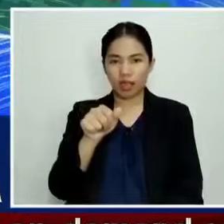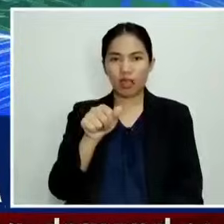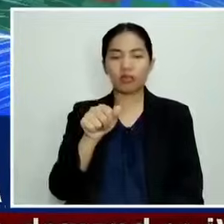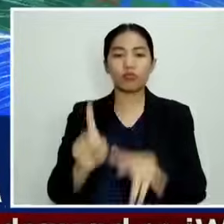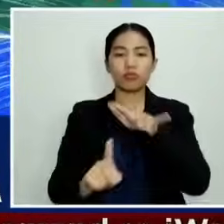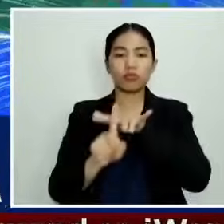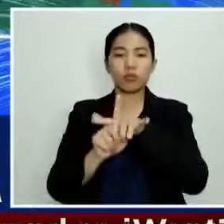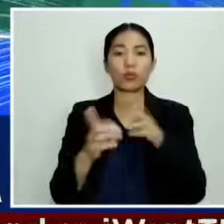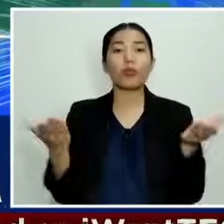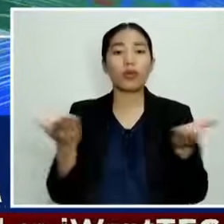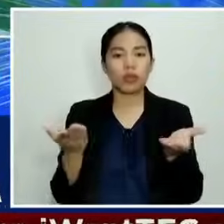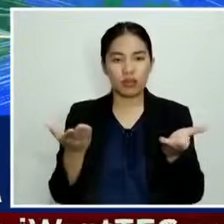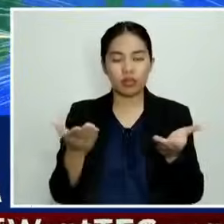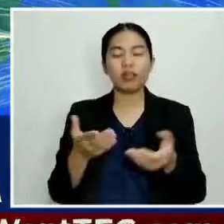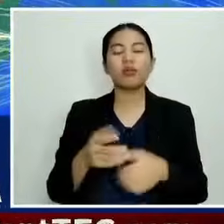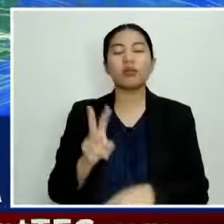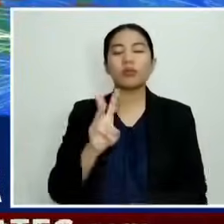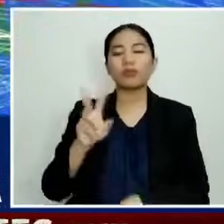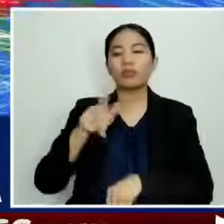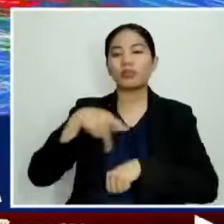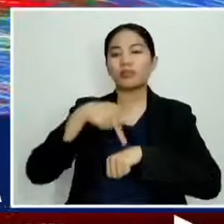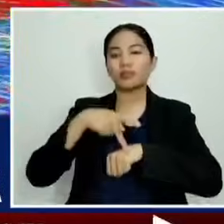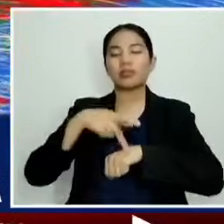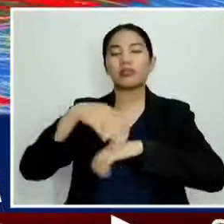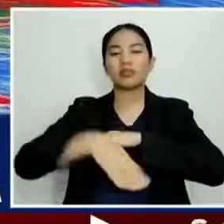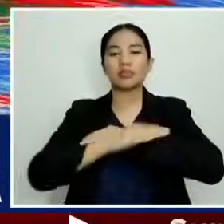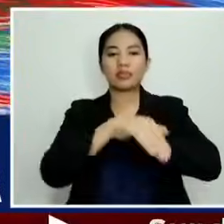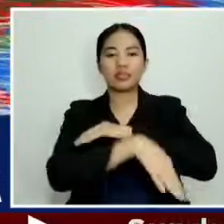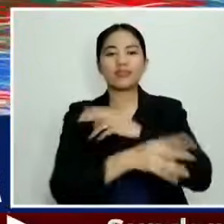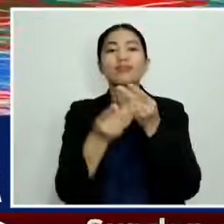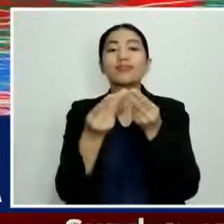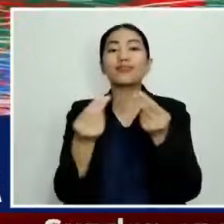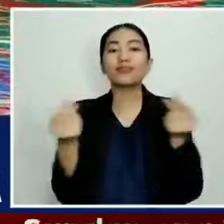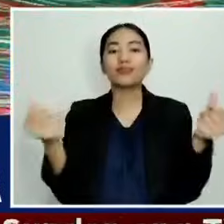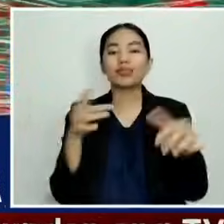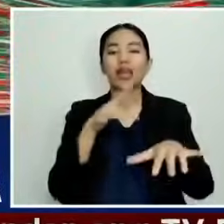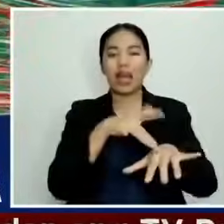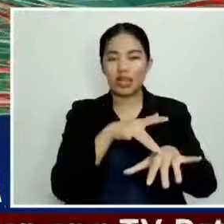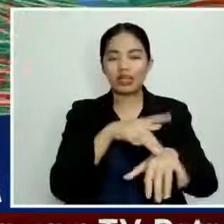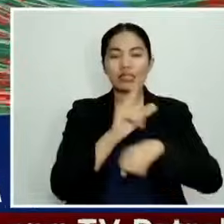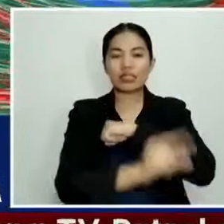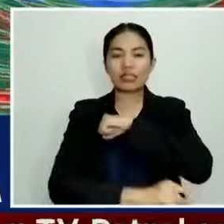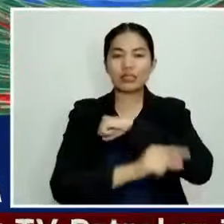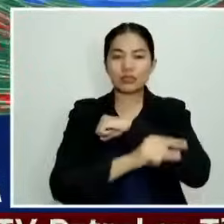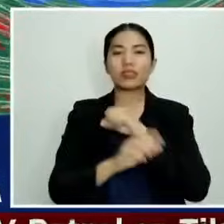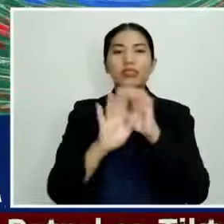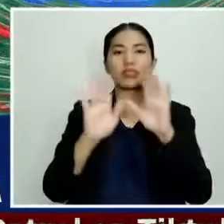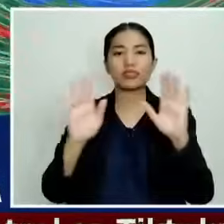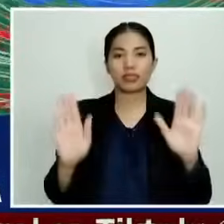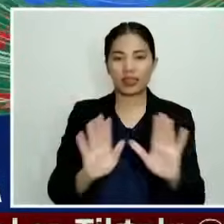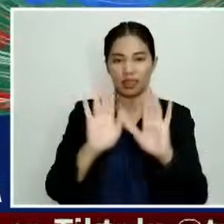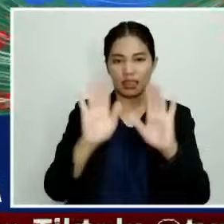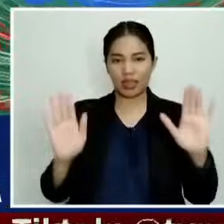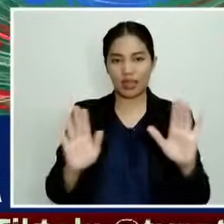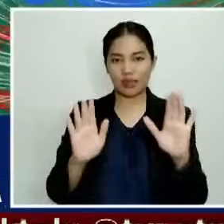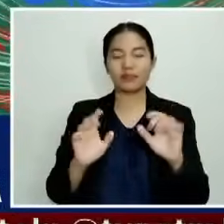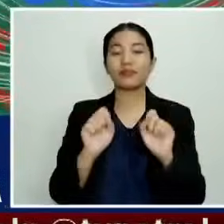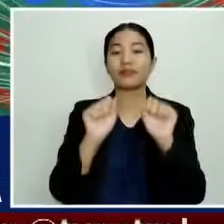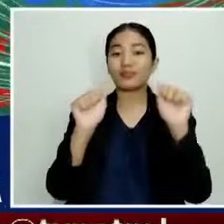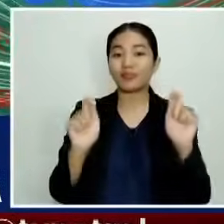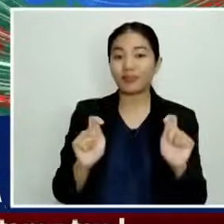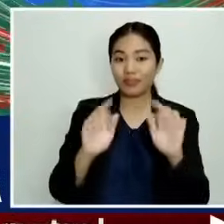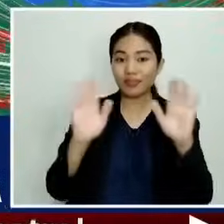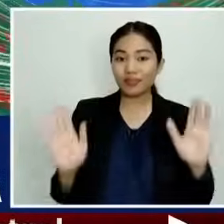Sea. Malulusaw ang LPA sa may Quezon pagsapit ng Linggo. At buong weekend namang pauulanin ng